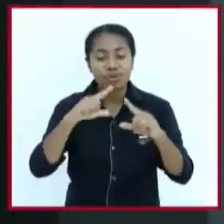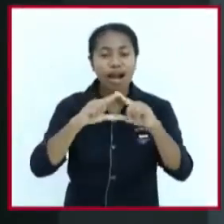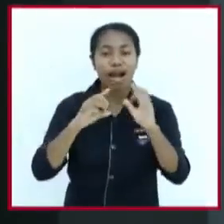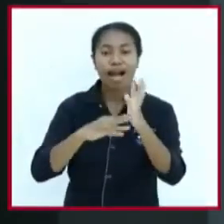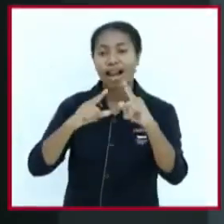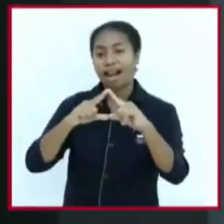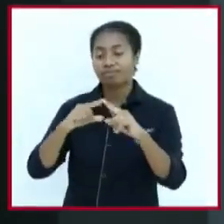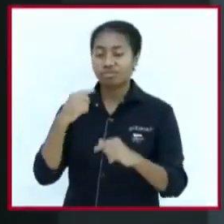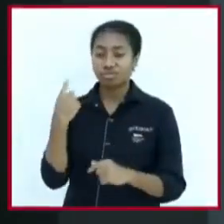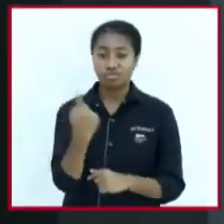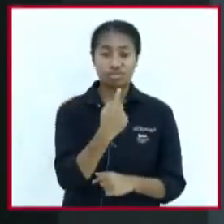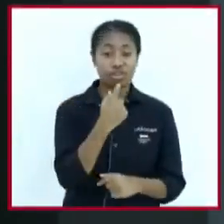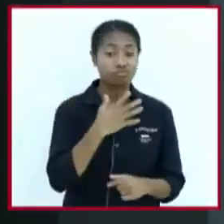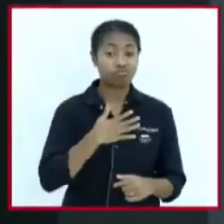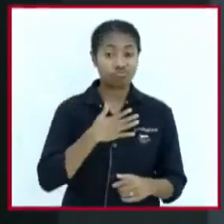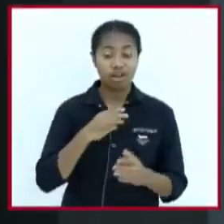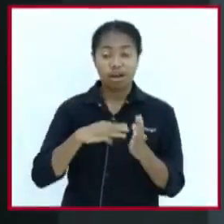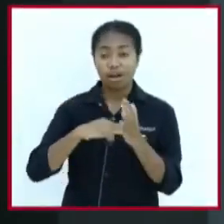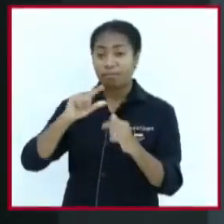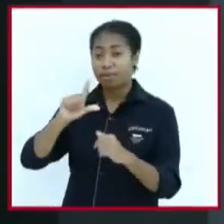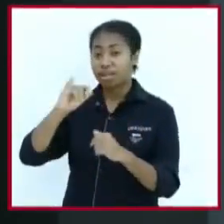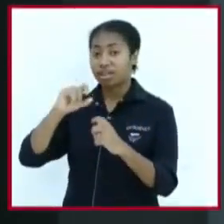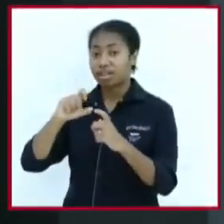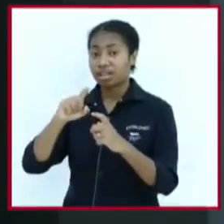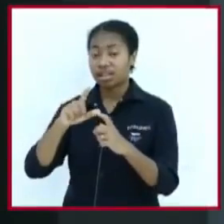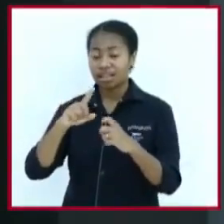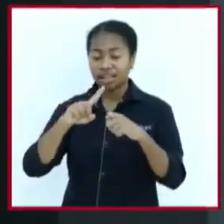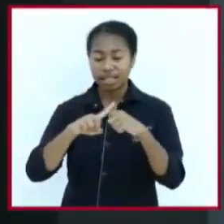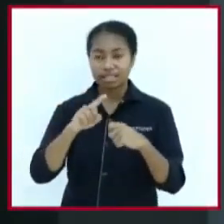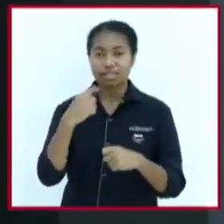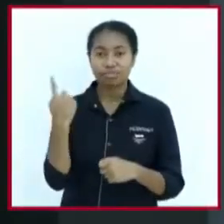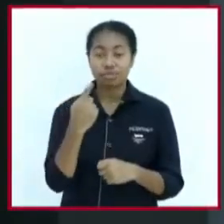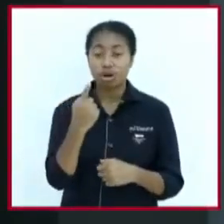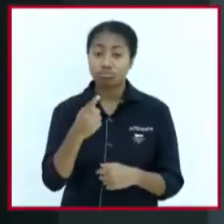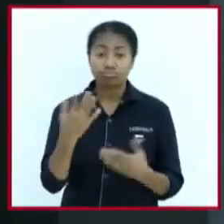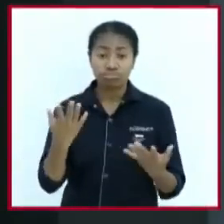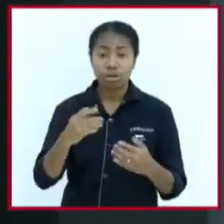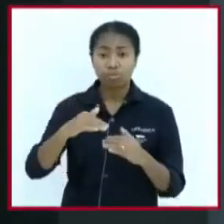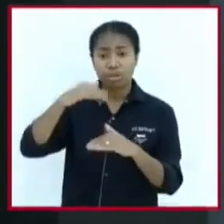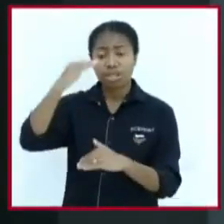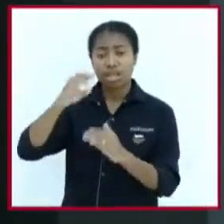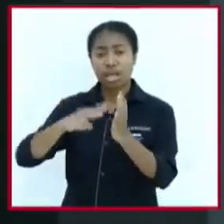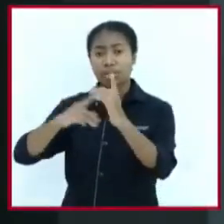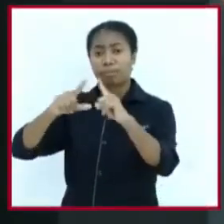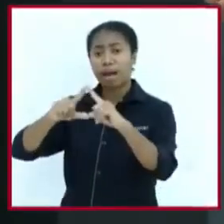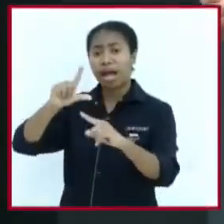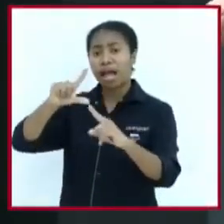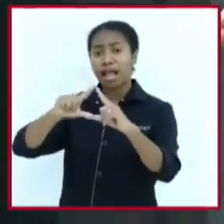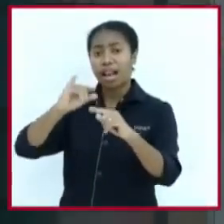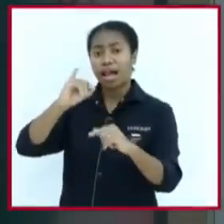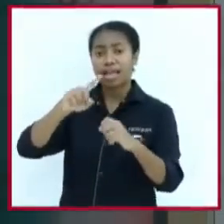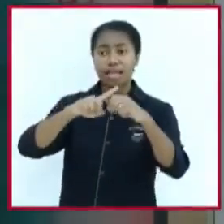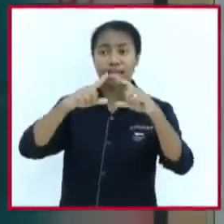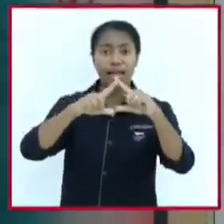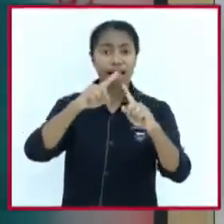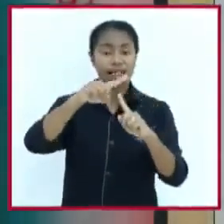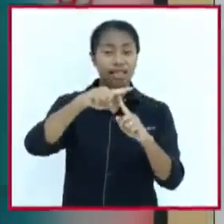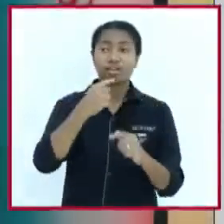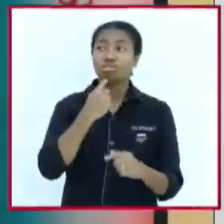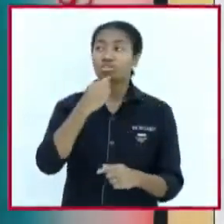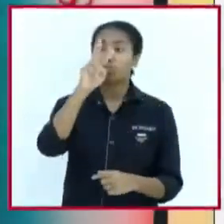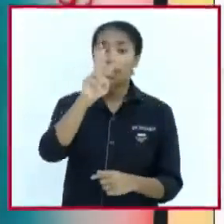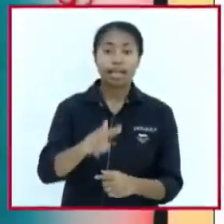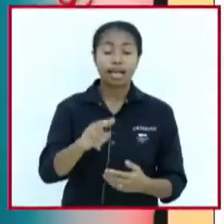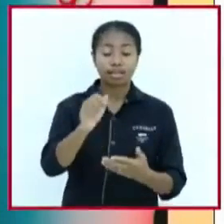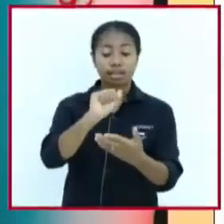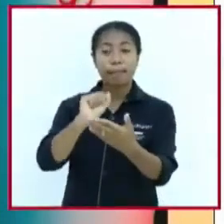segala sesuatu bahkan jangankan Nabi dia lebih tinggi dari malaikat Hai coba saudara lihat gambar ini ini di